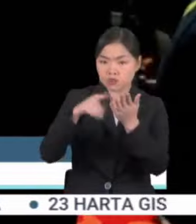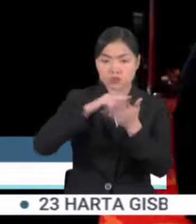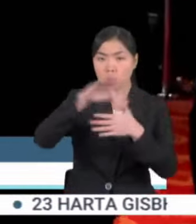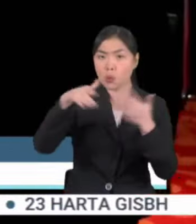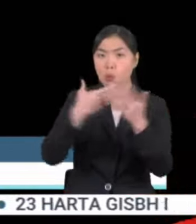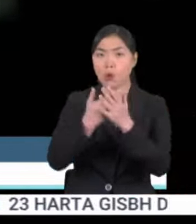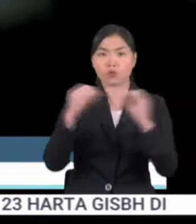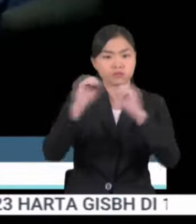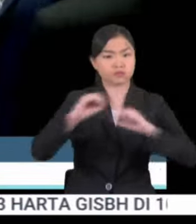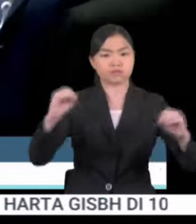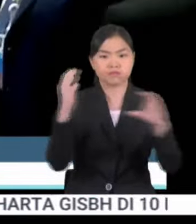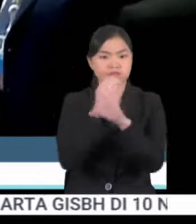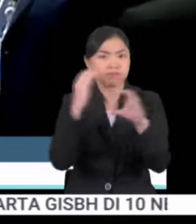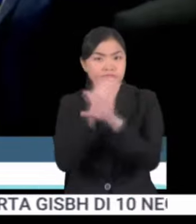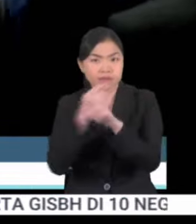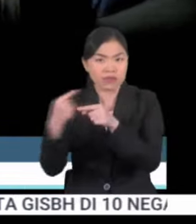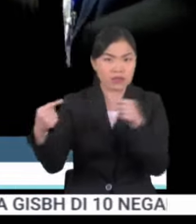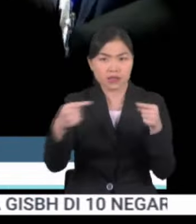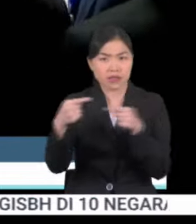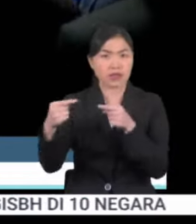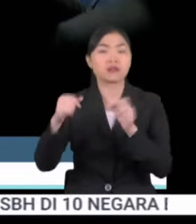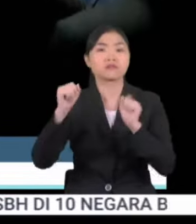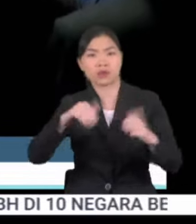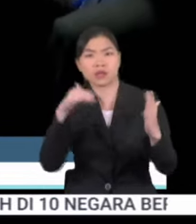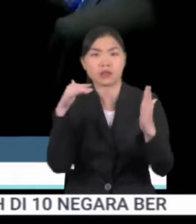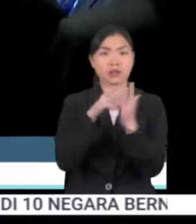Myanmar semua anggota ASEAN tegasnya amat komited untuk memastikan Rantau ini bebas daripada konflik dan ketegangan yang